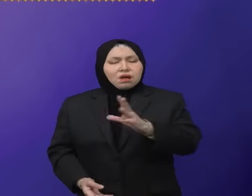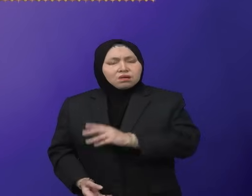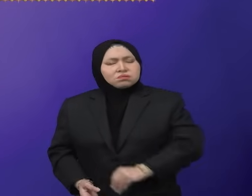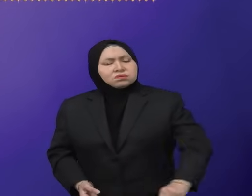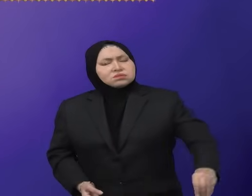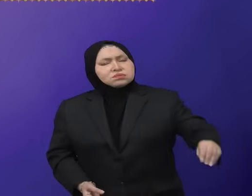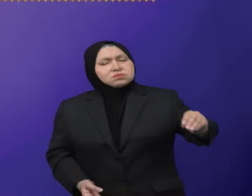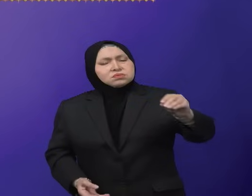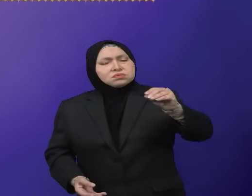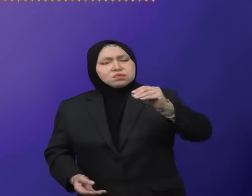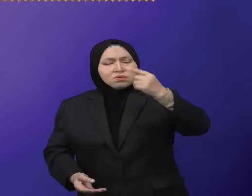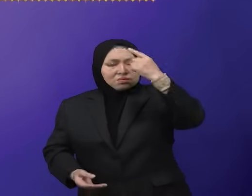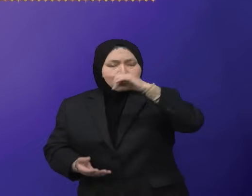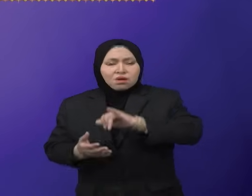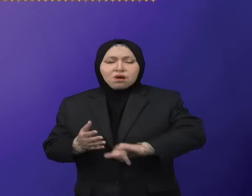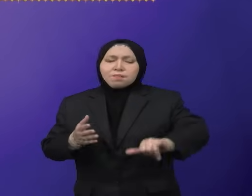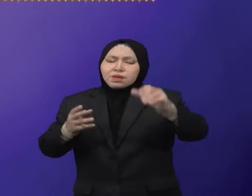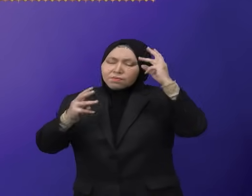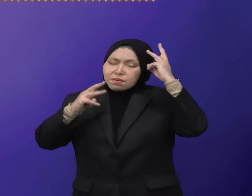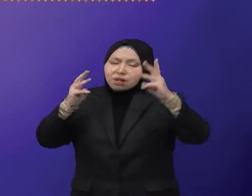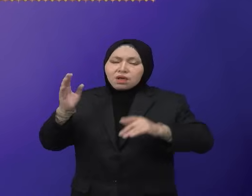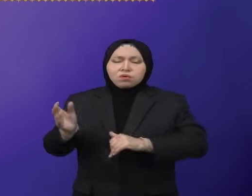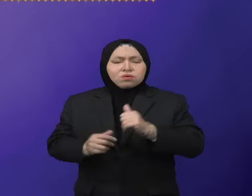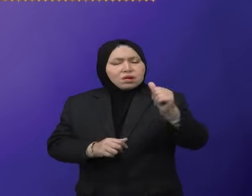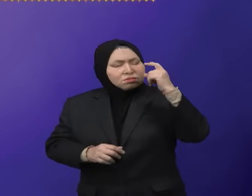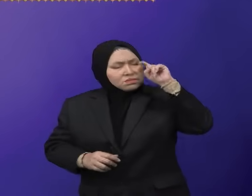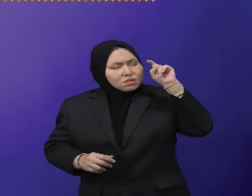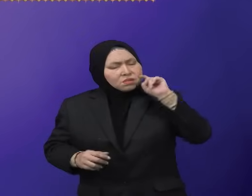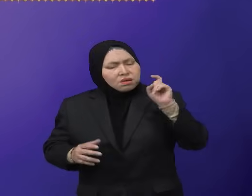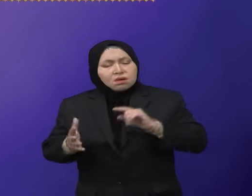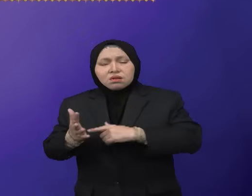ذلك لمن خشي العنة